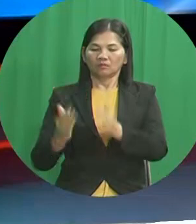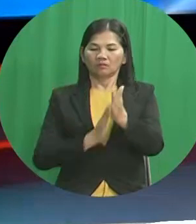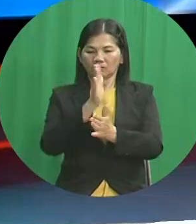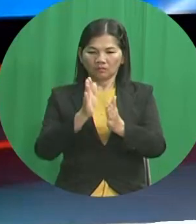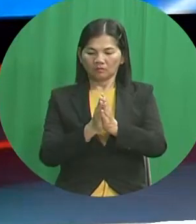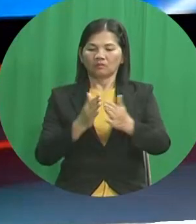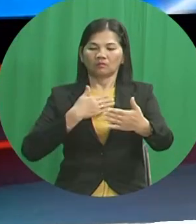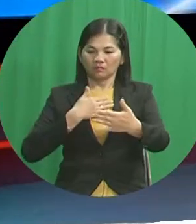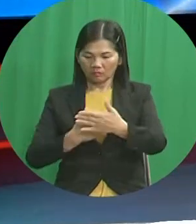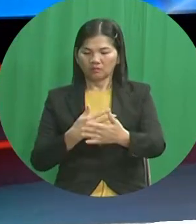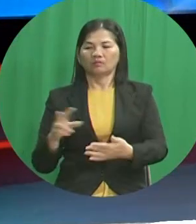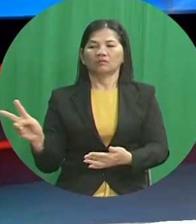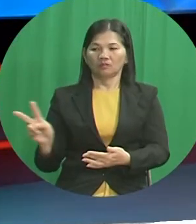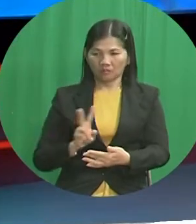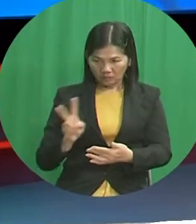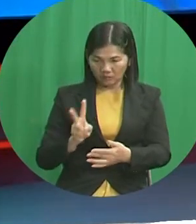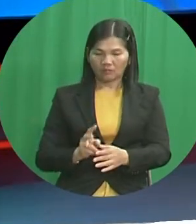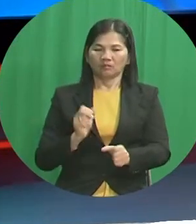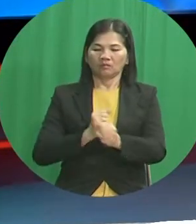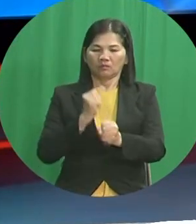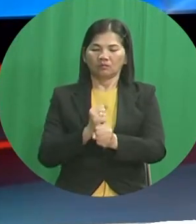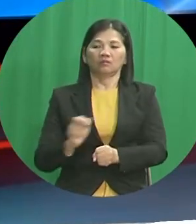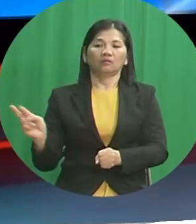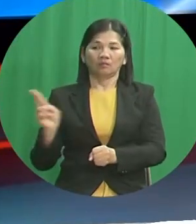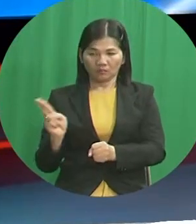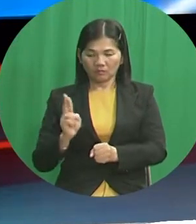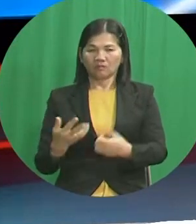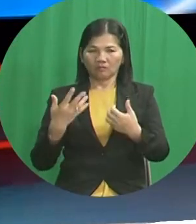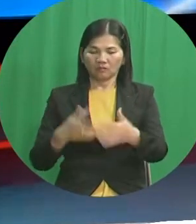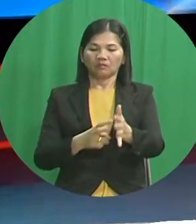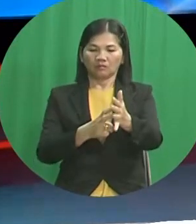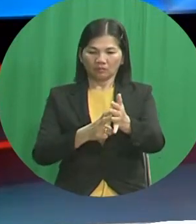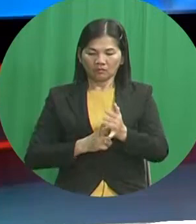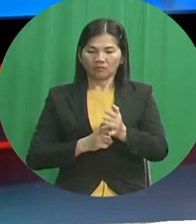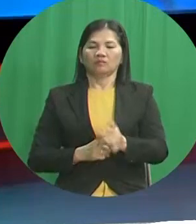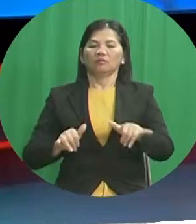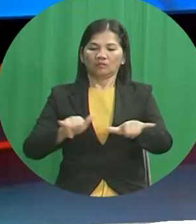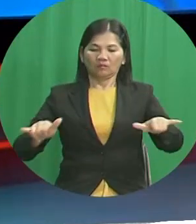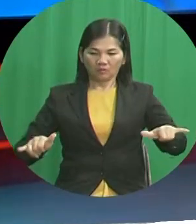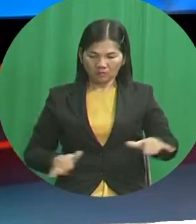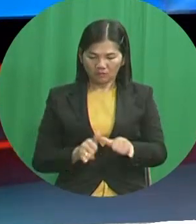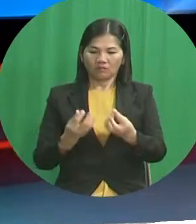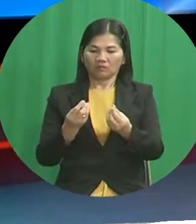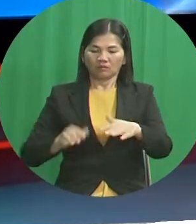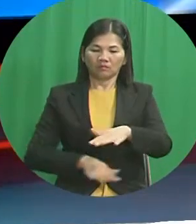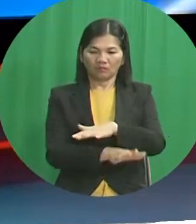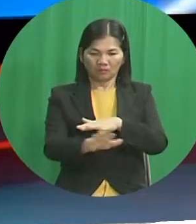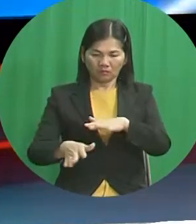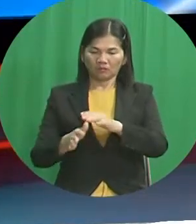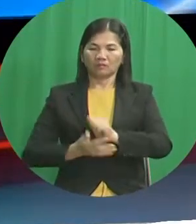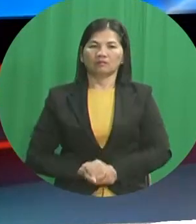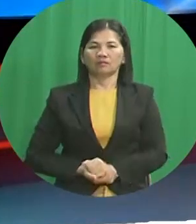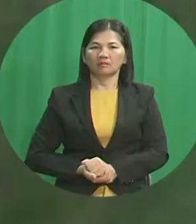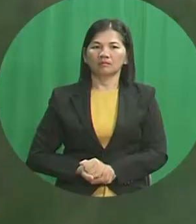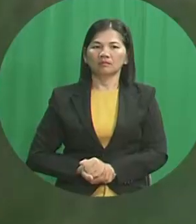សជិតខាងវ៉េណេស៊ុយអេឡាគឺបានធ្វើប្រជាមតិមួយដើម្បីទាមទារអធិបតេយ្យភាពលើទឹកដីដ៏ធំនៃទឹកដីរបស់ខ្លួ